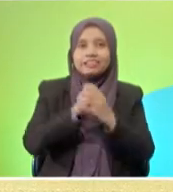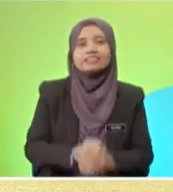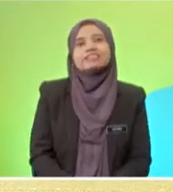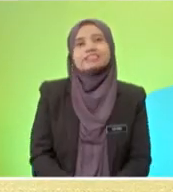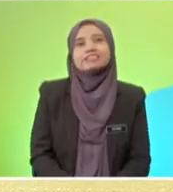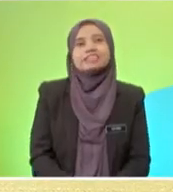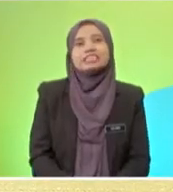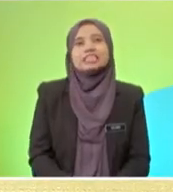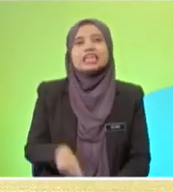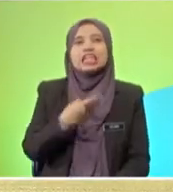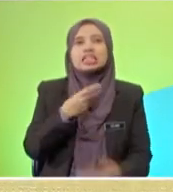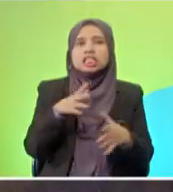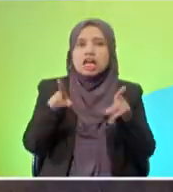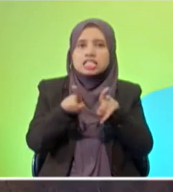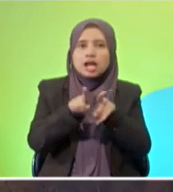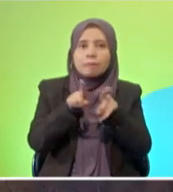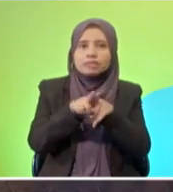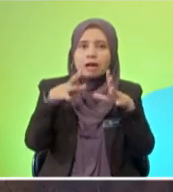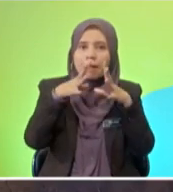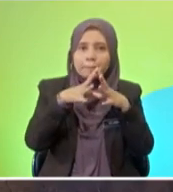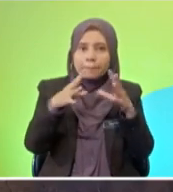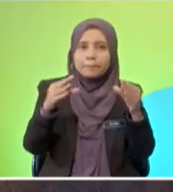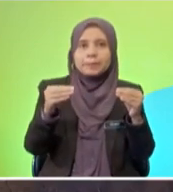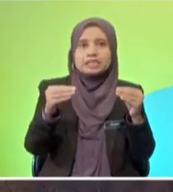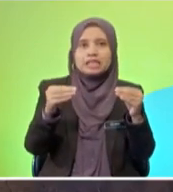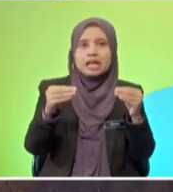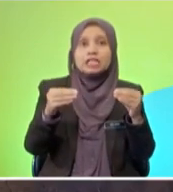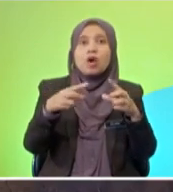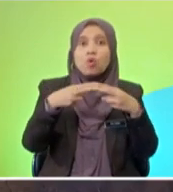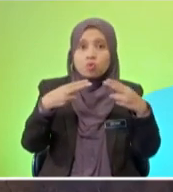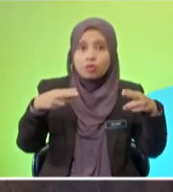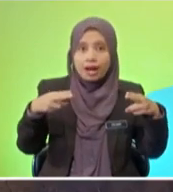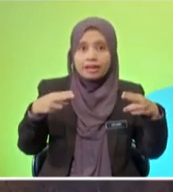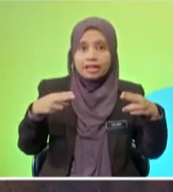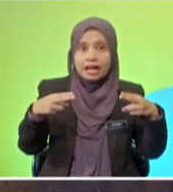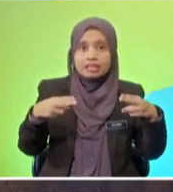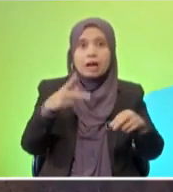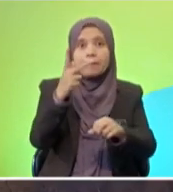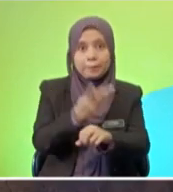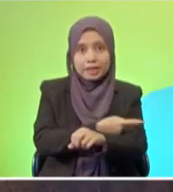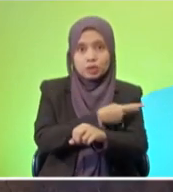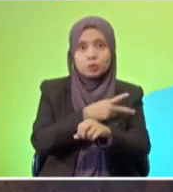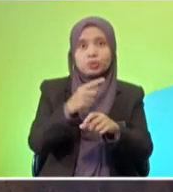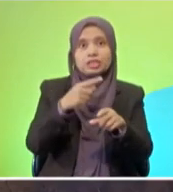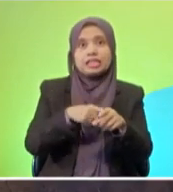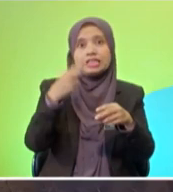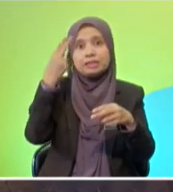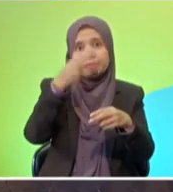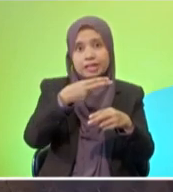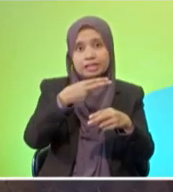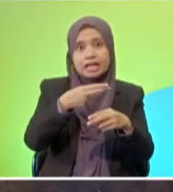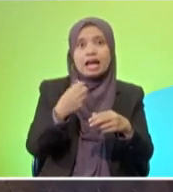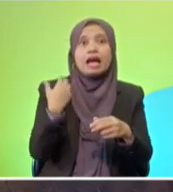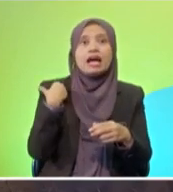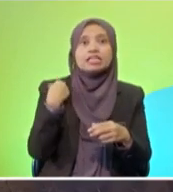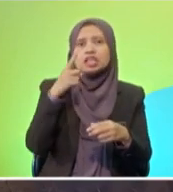sama-sama menyelesaikan menguraikan maksud pantun nasehat di depan nih jadi ada satu lagi